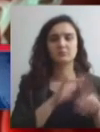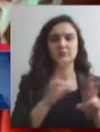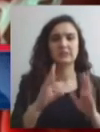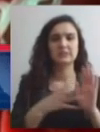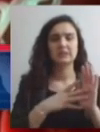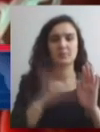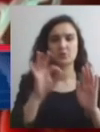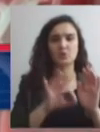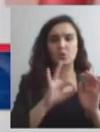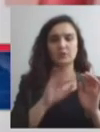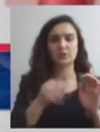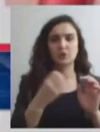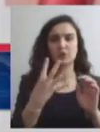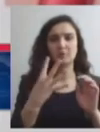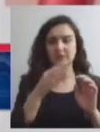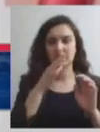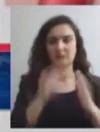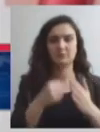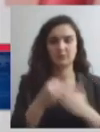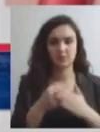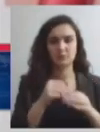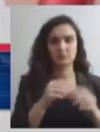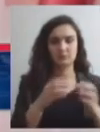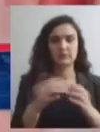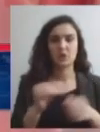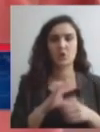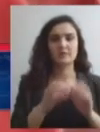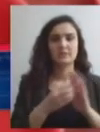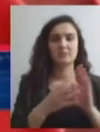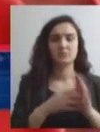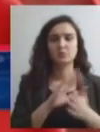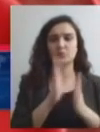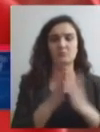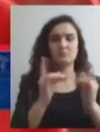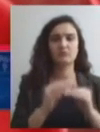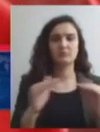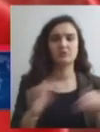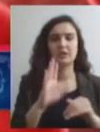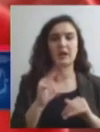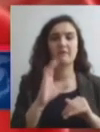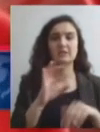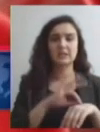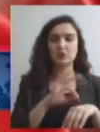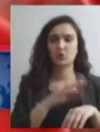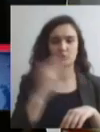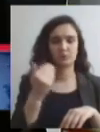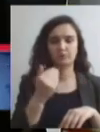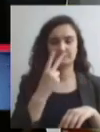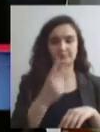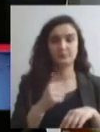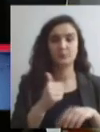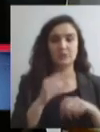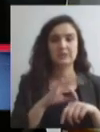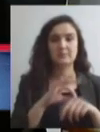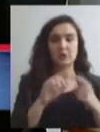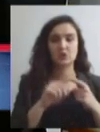წლამდე ასაკობრივ ჯგუფზე მოდის. ამ დრომდე ქვეყანაში COVID-19-ით დაავადებულ ბავშვებში კავასაკის კავასაკის სინდრომი არ დაფიქსირებულა. როგორც ინფექციონისტი